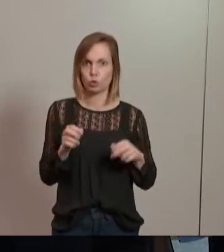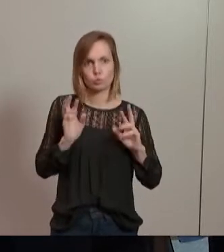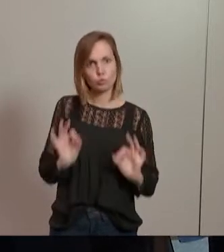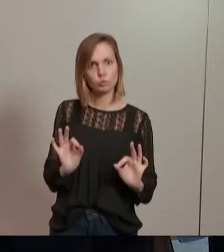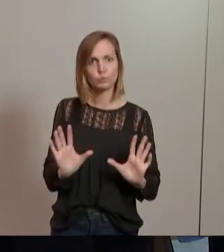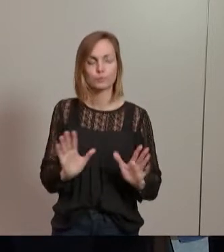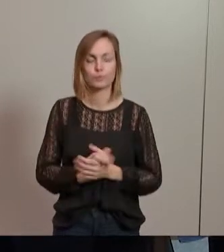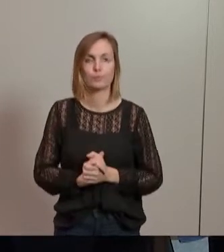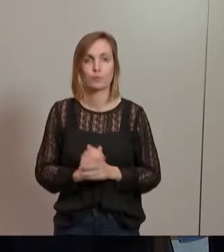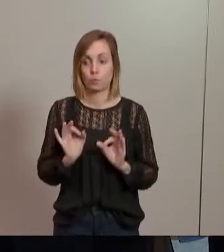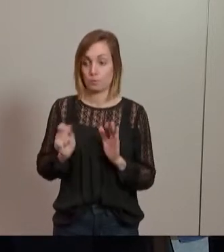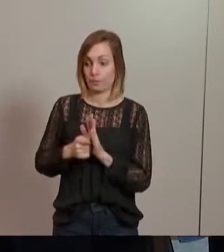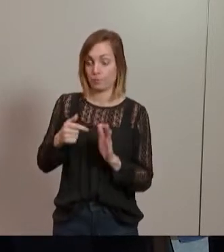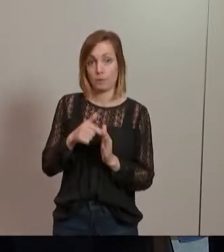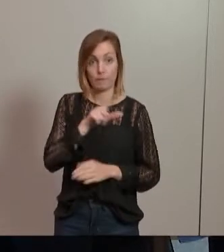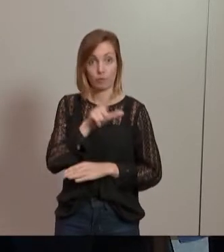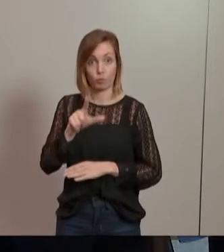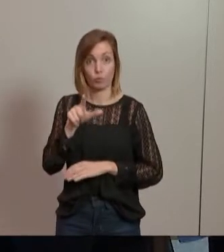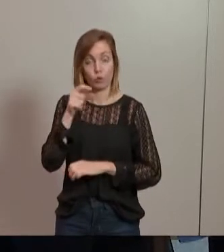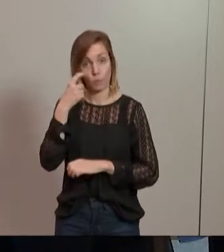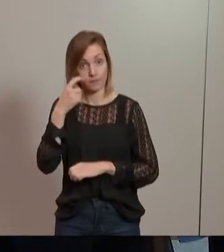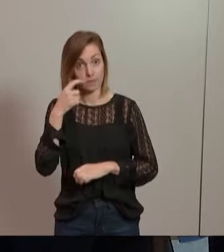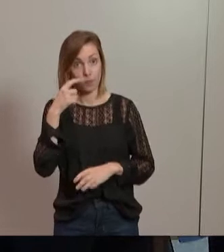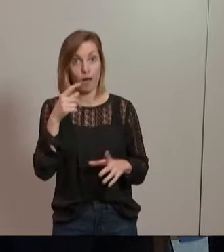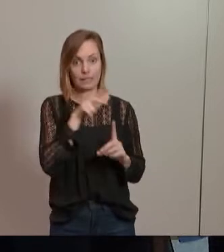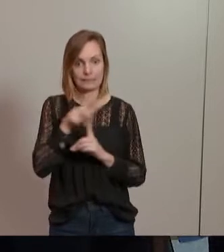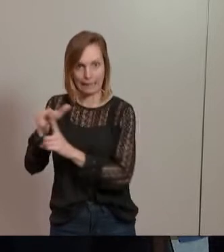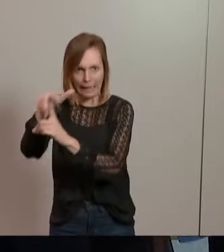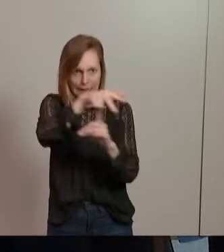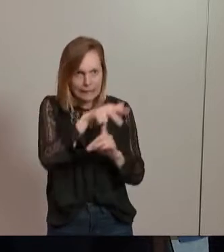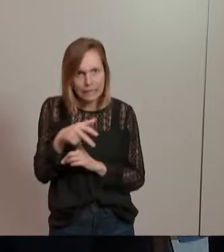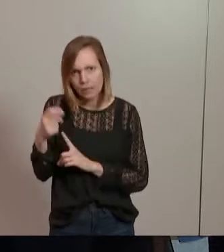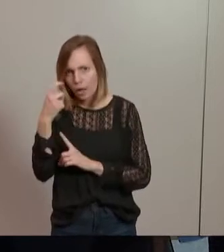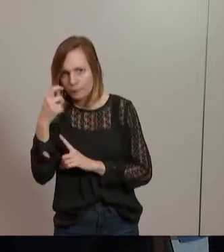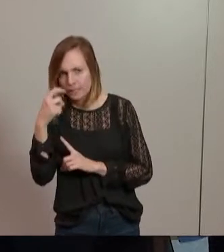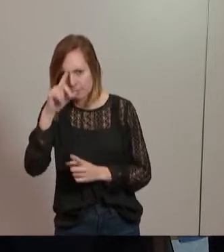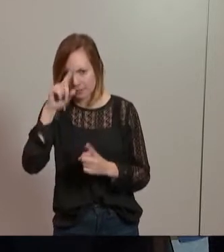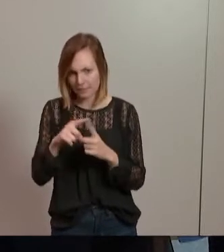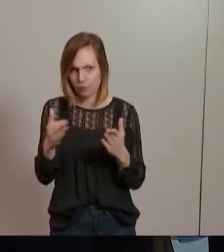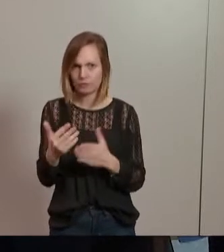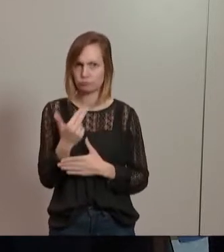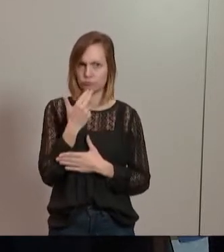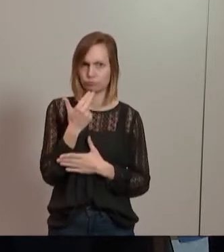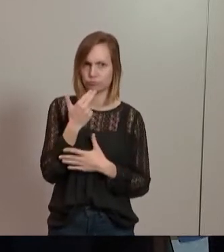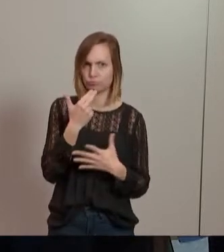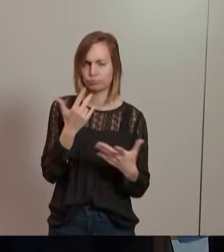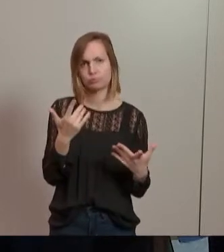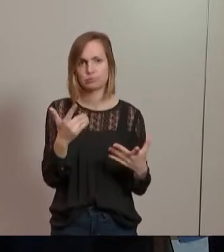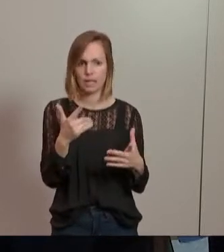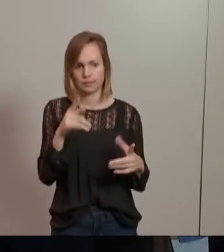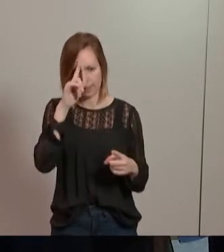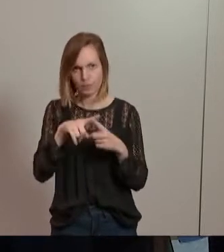titre, en 2022 sera mis en place l'Observatoire des satellites, dans une logique d'objectivation et d'équité en matière de subventions.